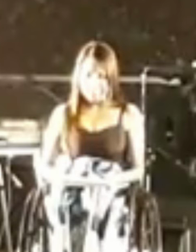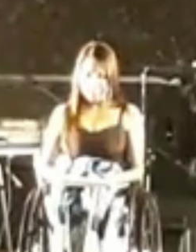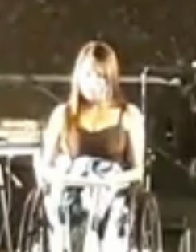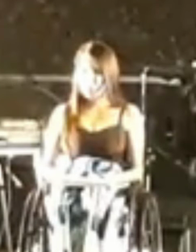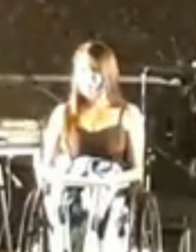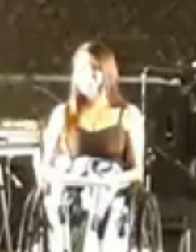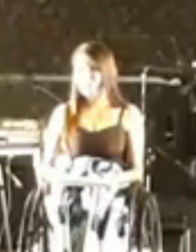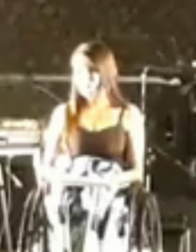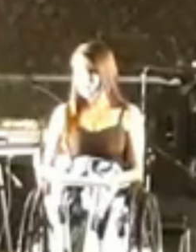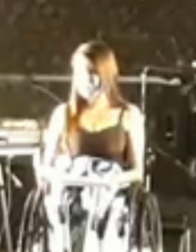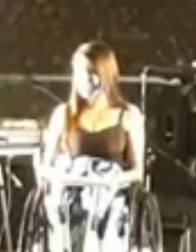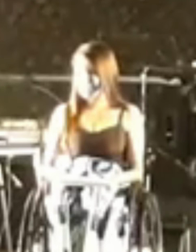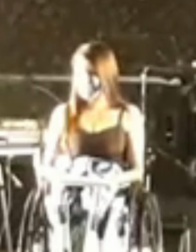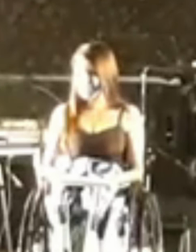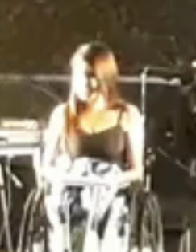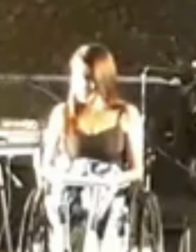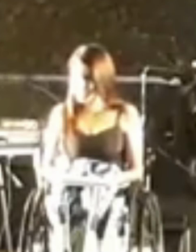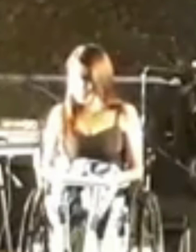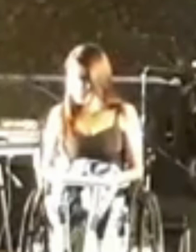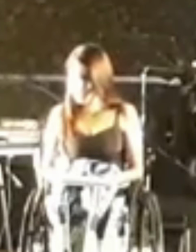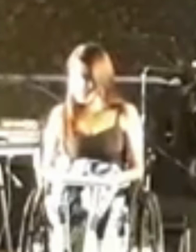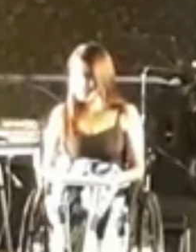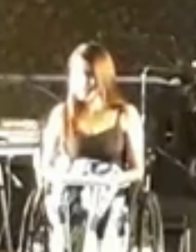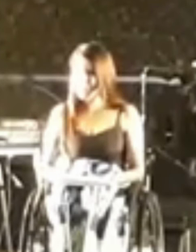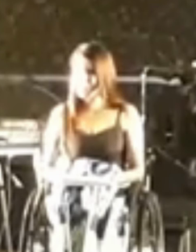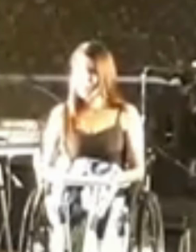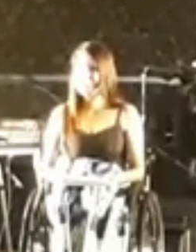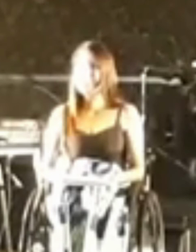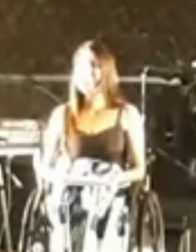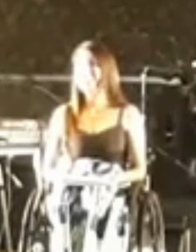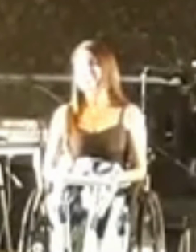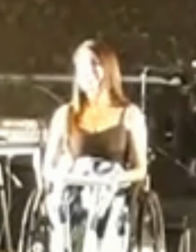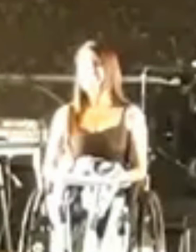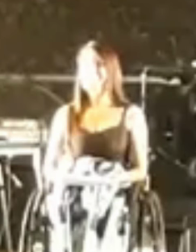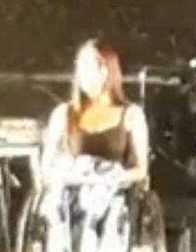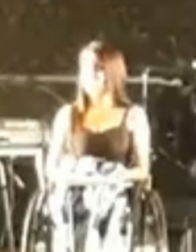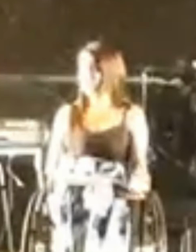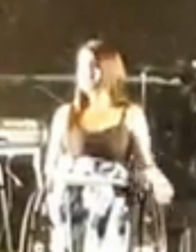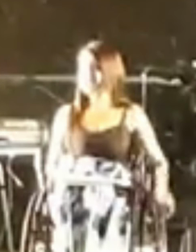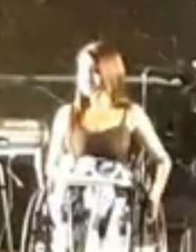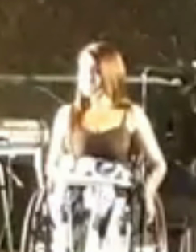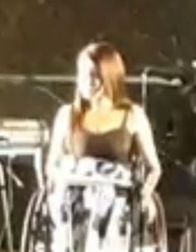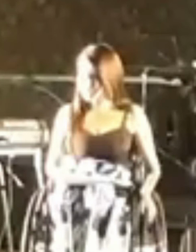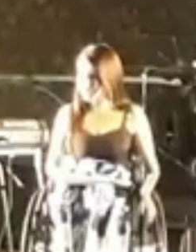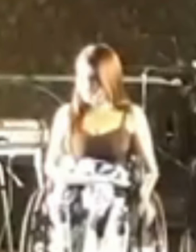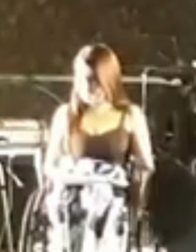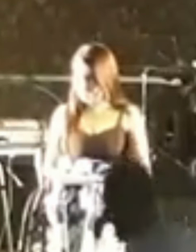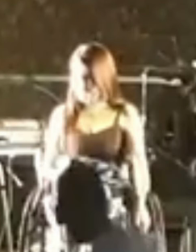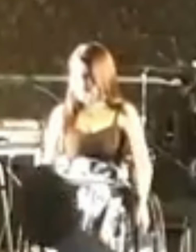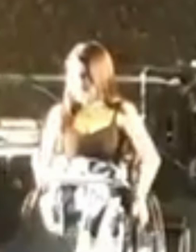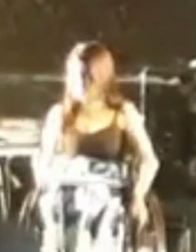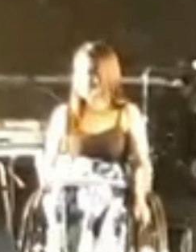E intanto ne approfitto per ringraziare il sindaco che è qui con noi, Paola Villa, e facciamo anche tanto un microfono a